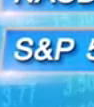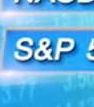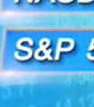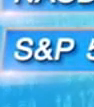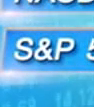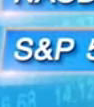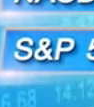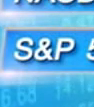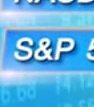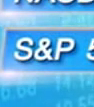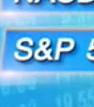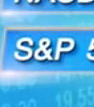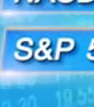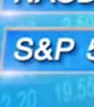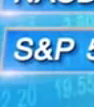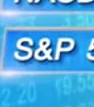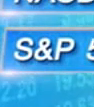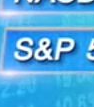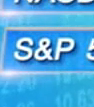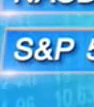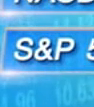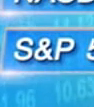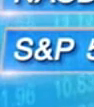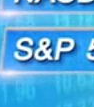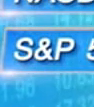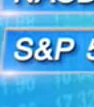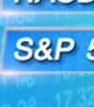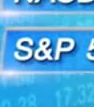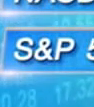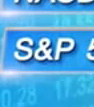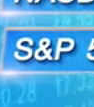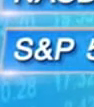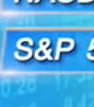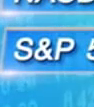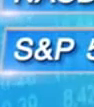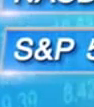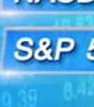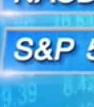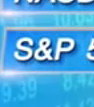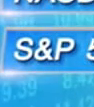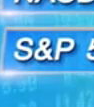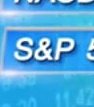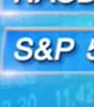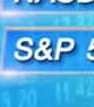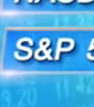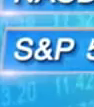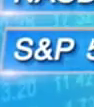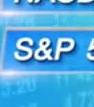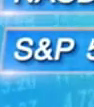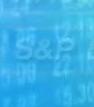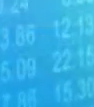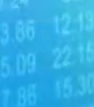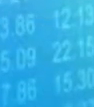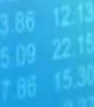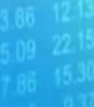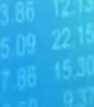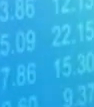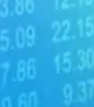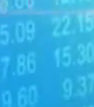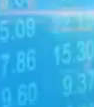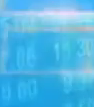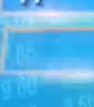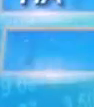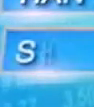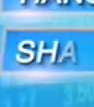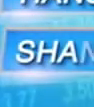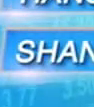ไป 13.77 จุดแต่ว่ายังยืนเหนือ 2,000 จุดได้นะคะฝั่งตลาดหุ้นเอเชียปิดภาคเช้าวันนี้ปรับตัวลดลงตามๆ